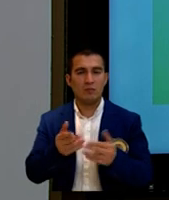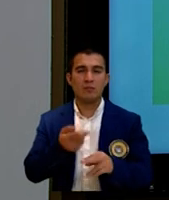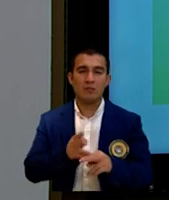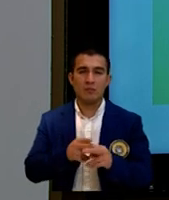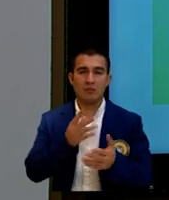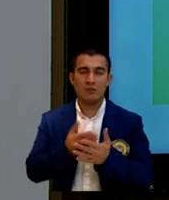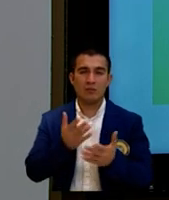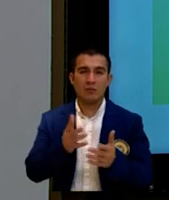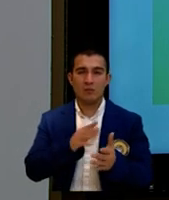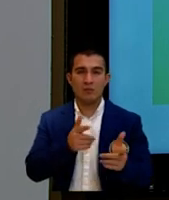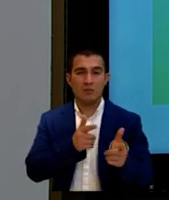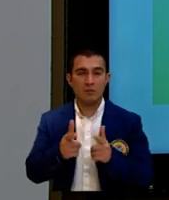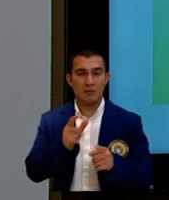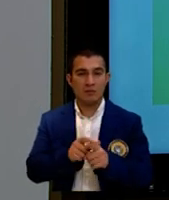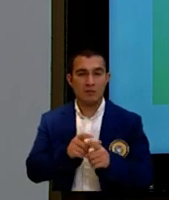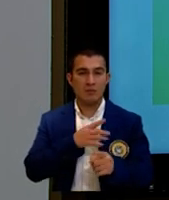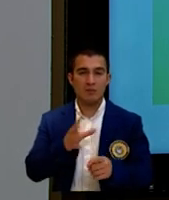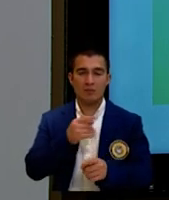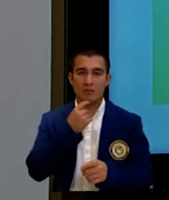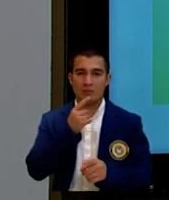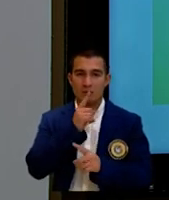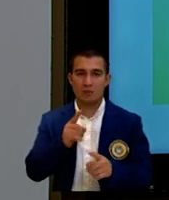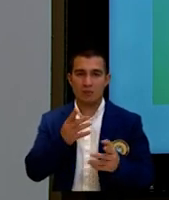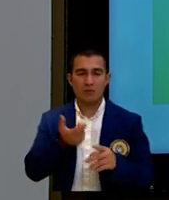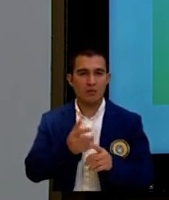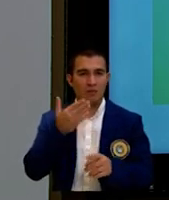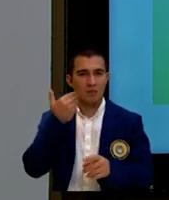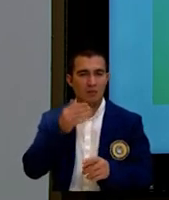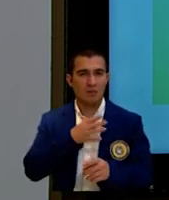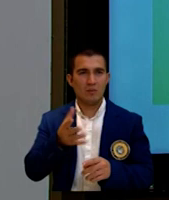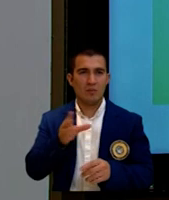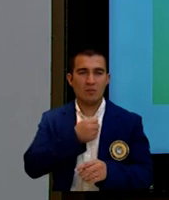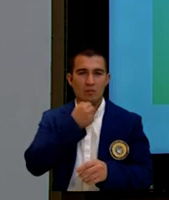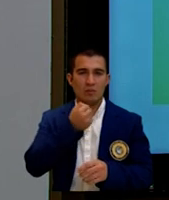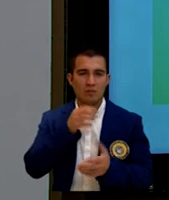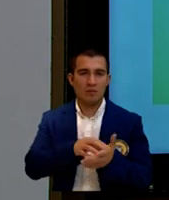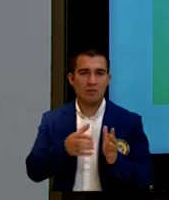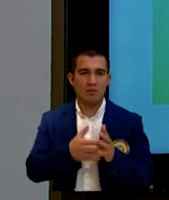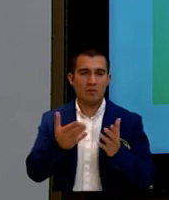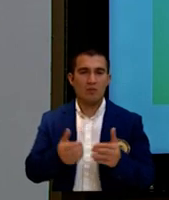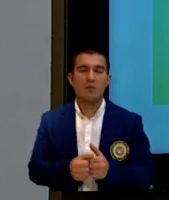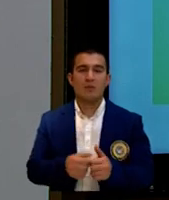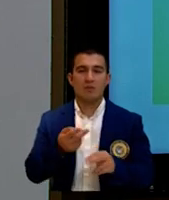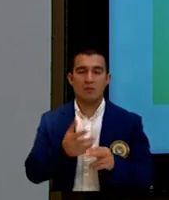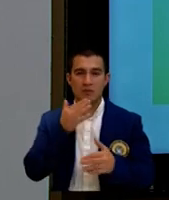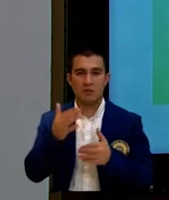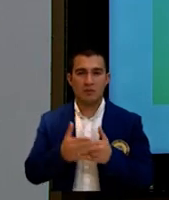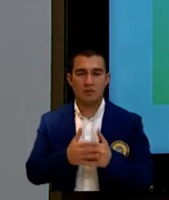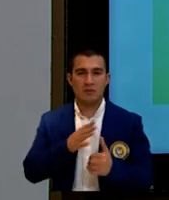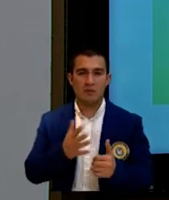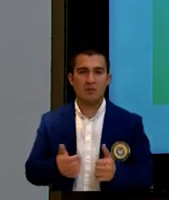Tayyor matnga savol tuzish qiyinchilik tug'dirmaydi degan umiddaman. Shu bilan